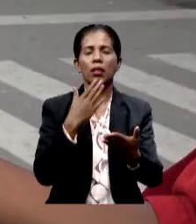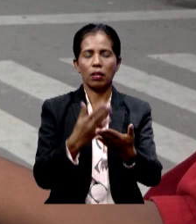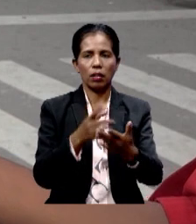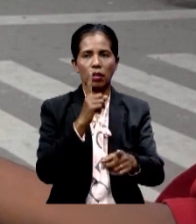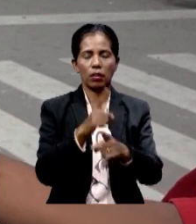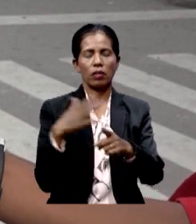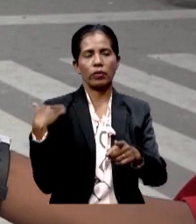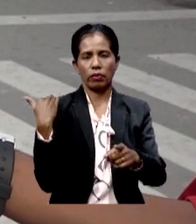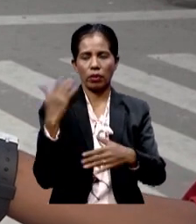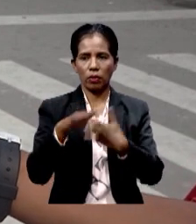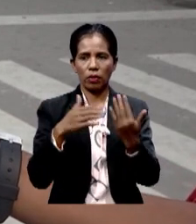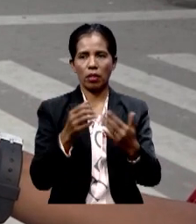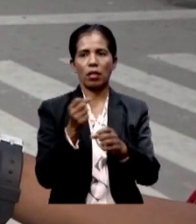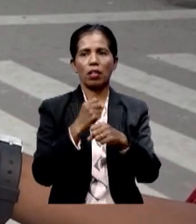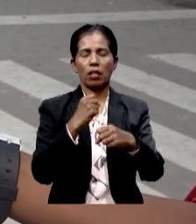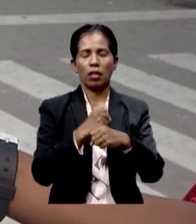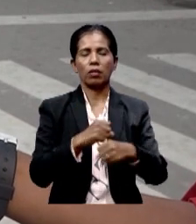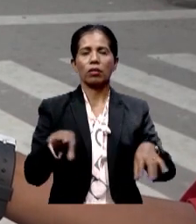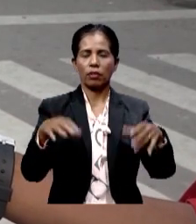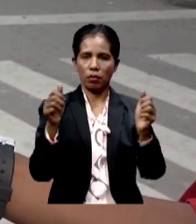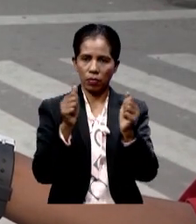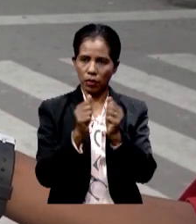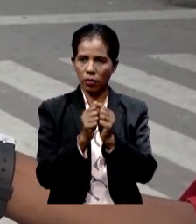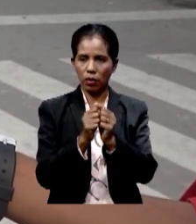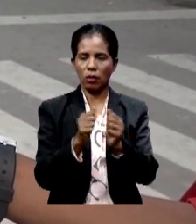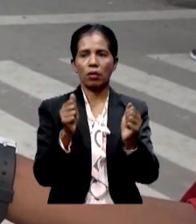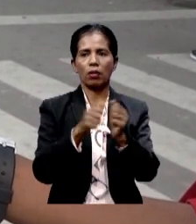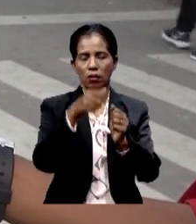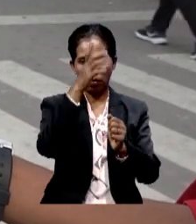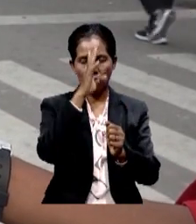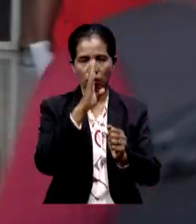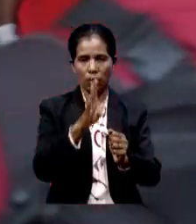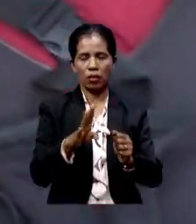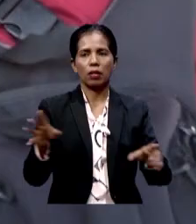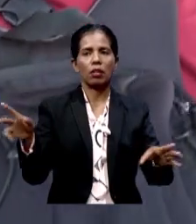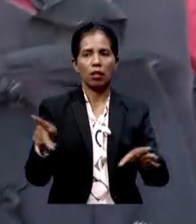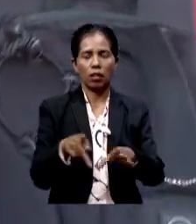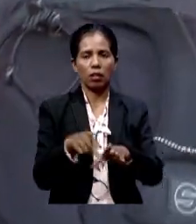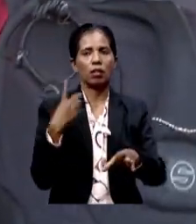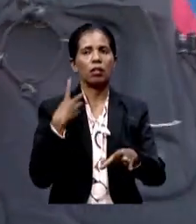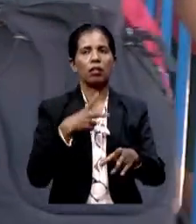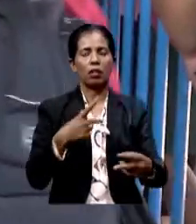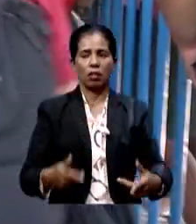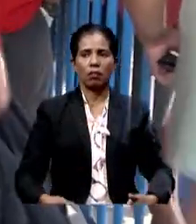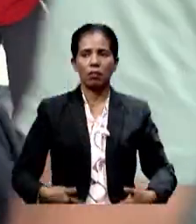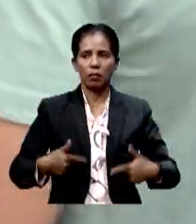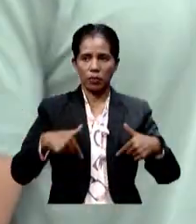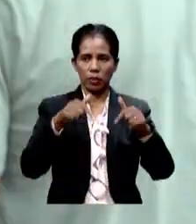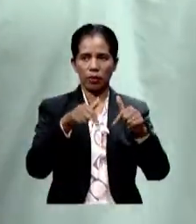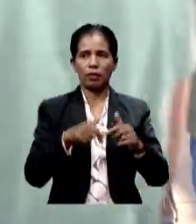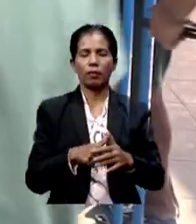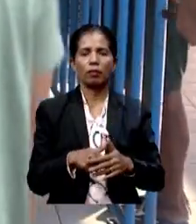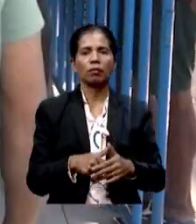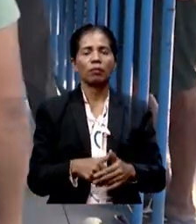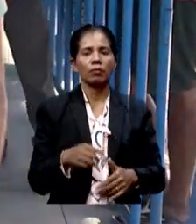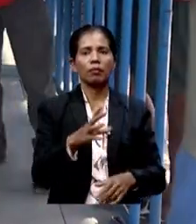ita pensa sira atau bele halo ita nia relasang nebe intima liutan honai maroma nia presensa iha ita nia vida ida ne. Evento